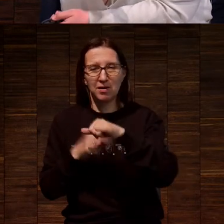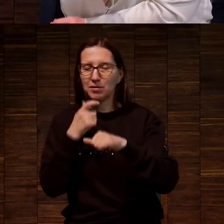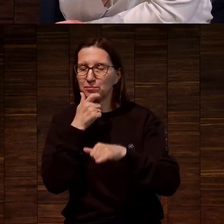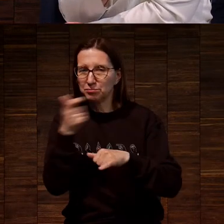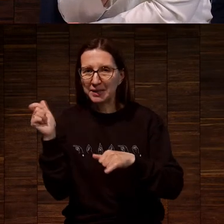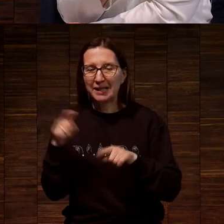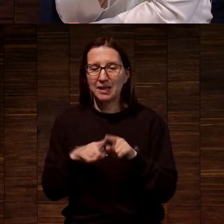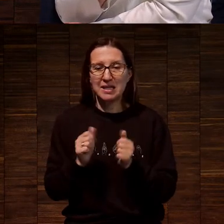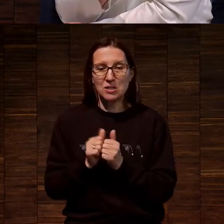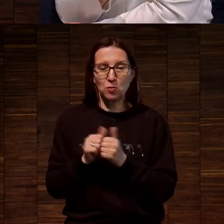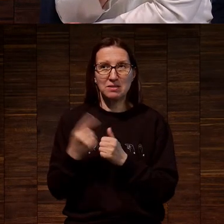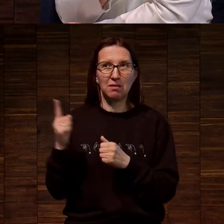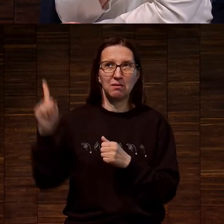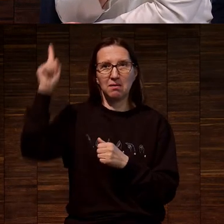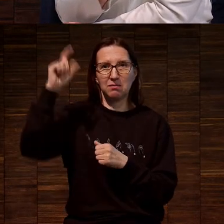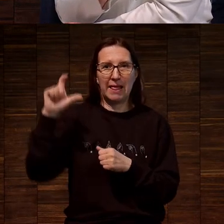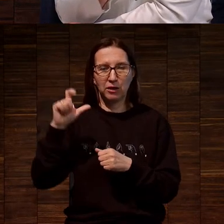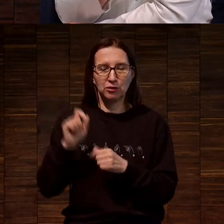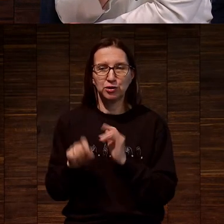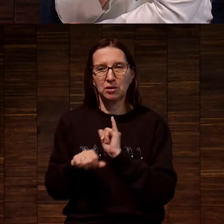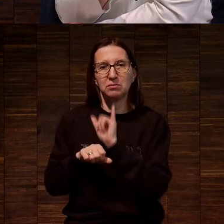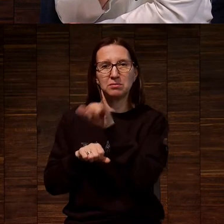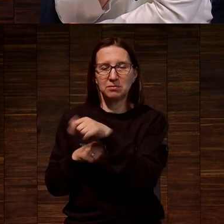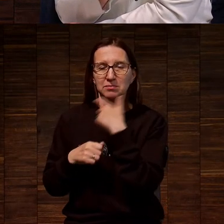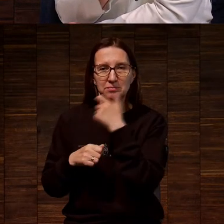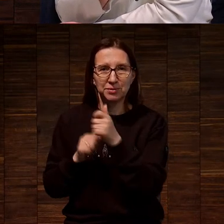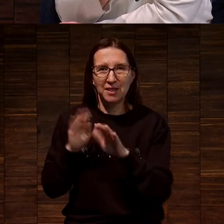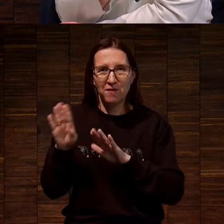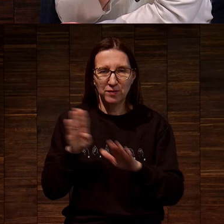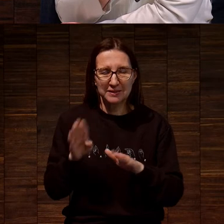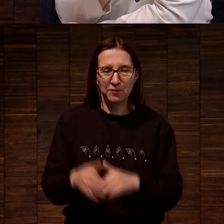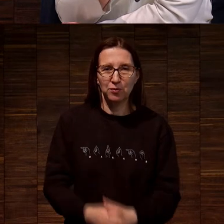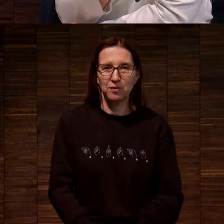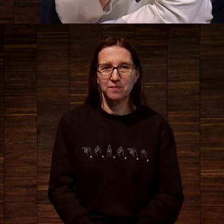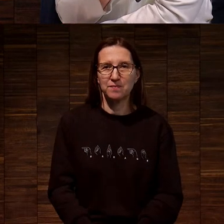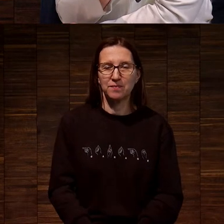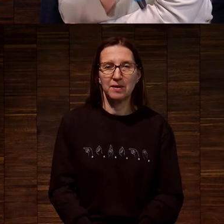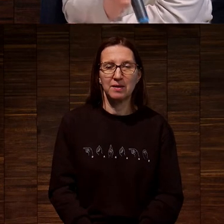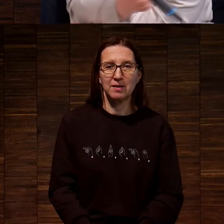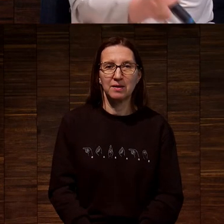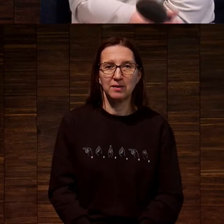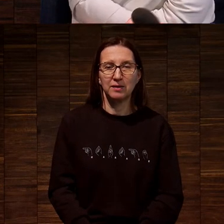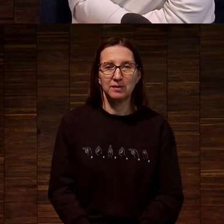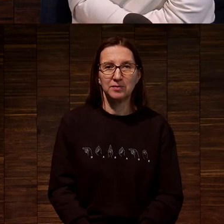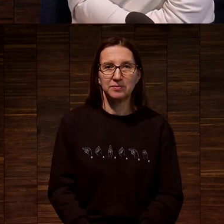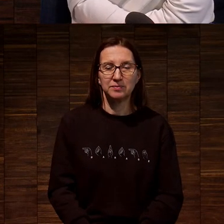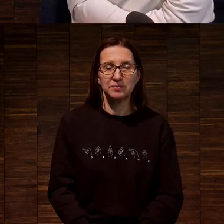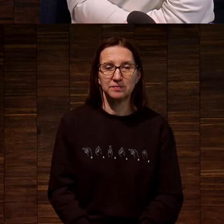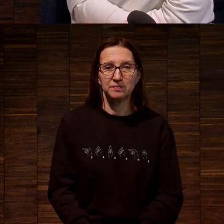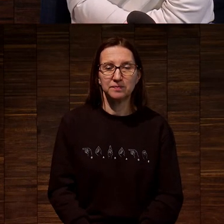этажа. Дальше, да. Так. Это как раз про